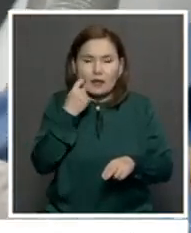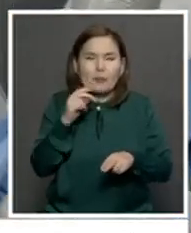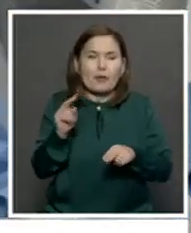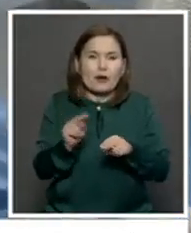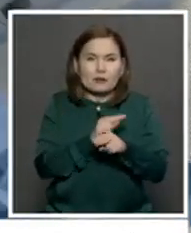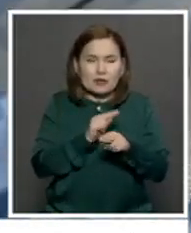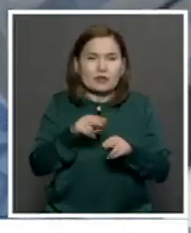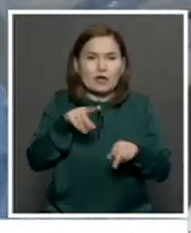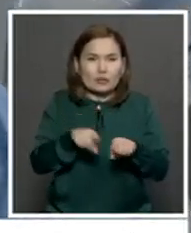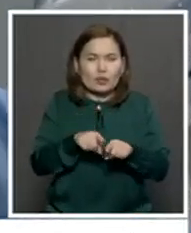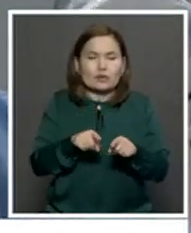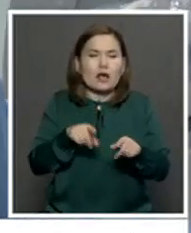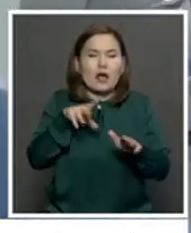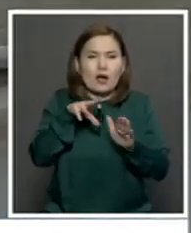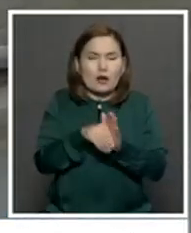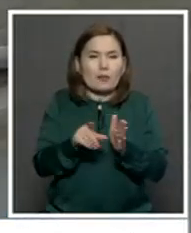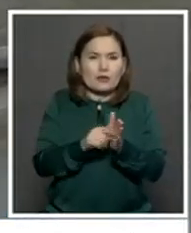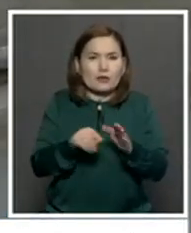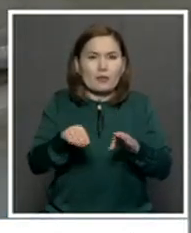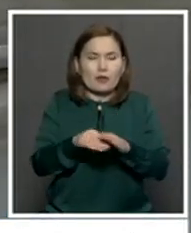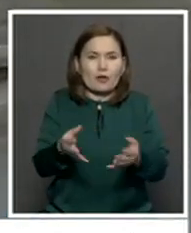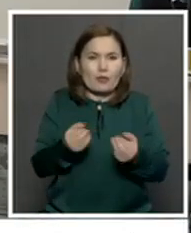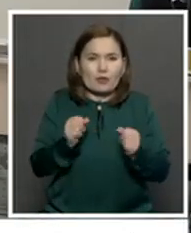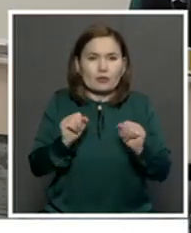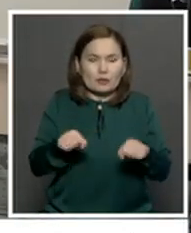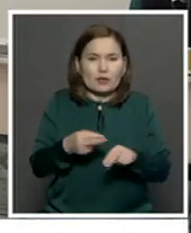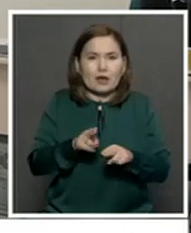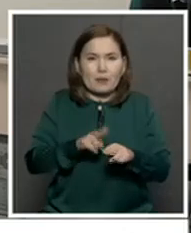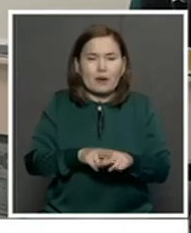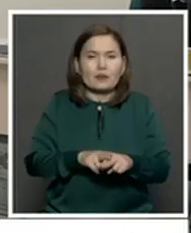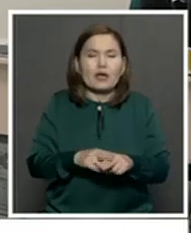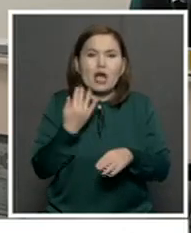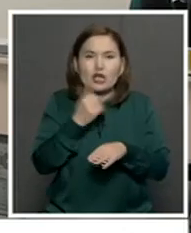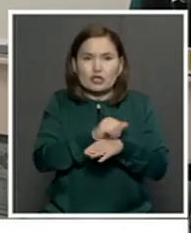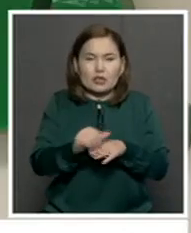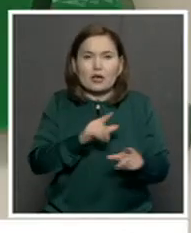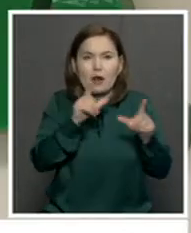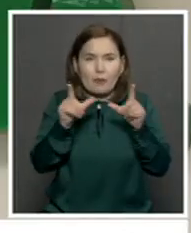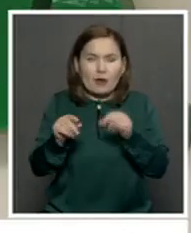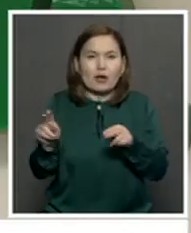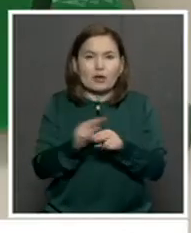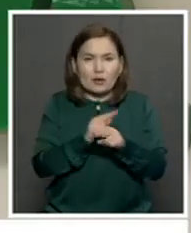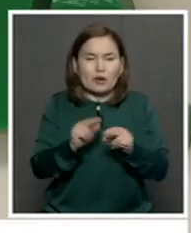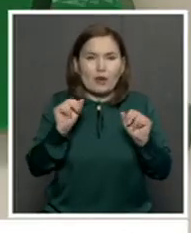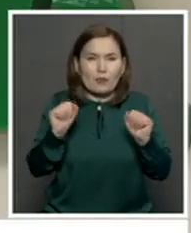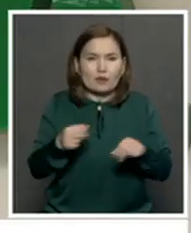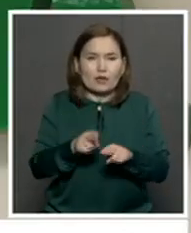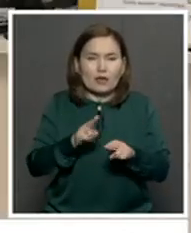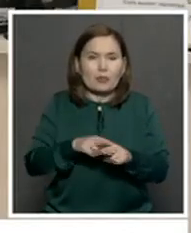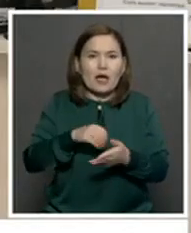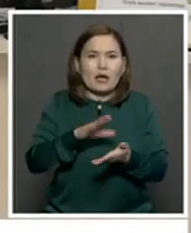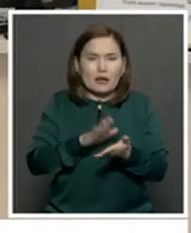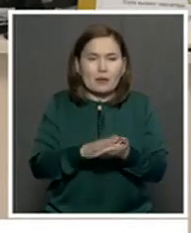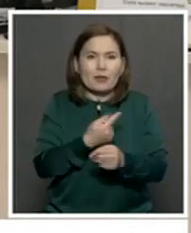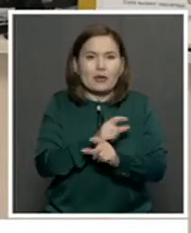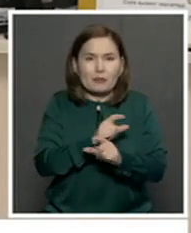қызметтері кіреді. Көпшілікте стоматологиялық қызметті Қазақстанда алу керек. Қалғанын елде де, шетелде де емдеуге болады. Ол үшін тіркелген